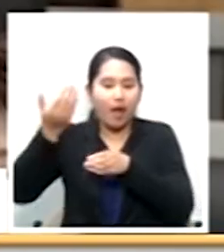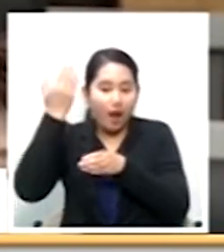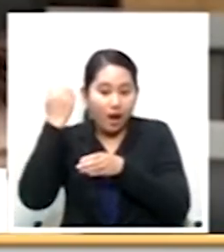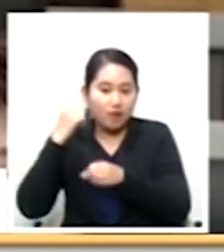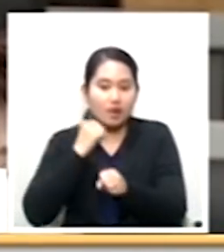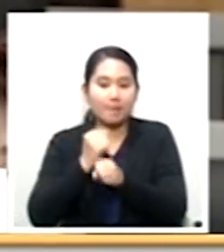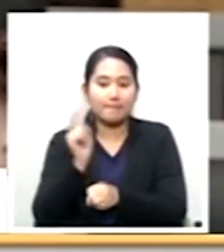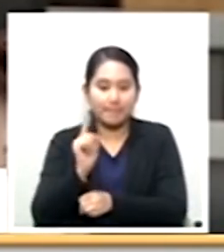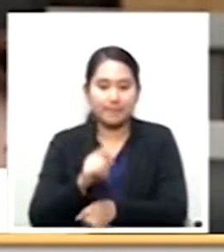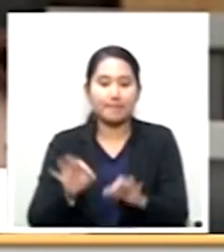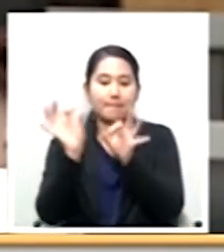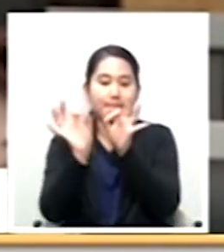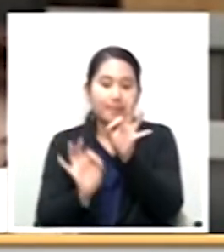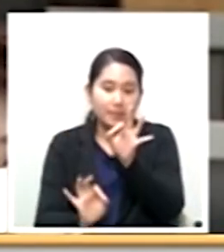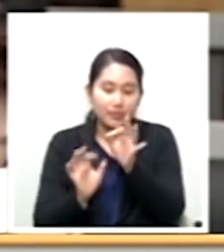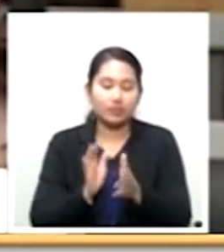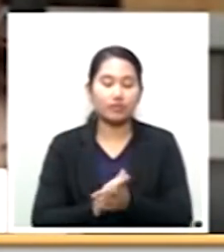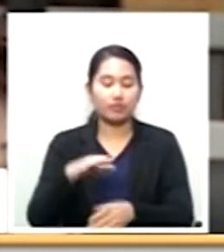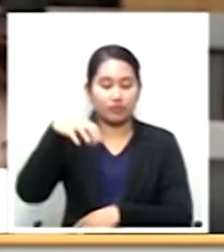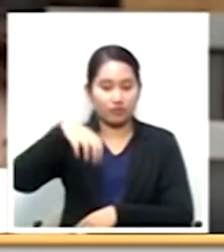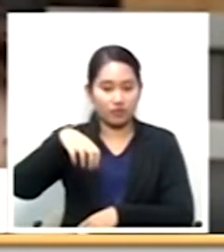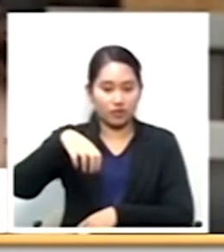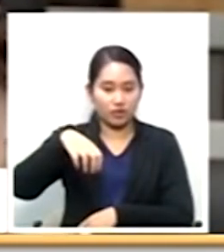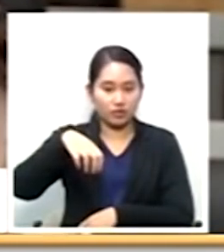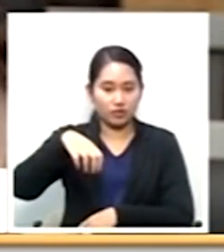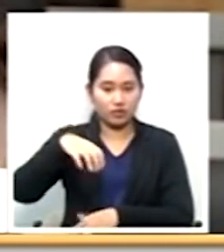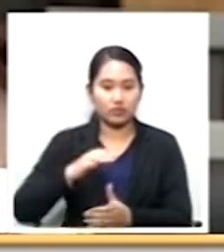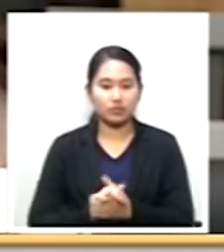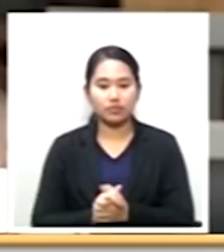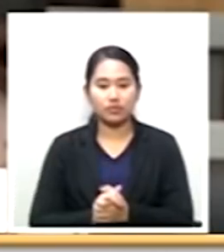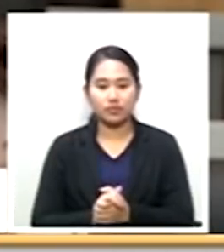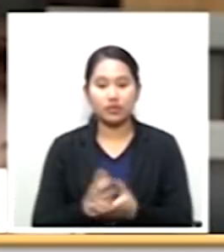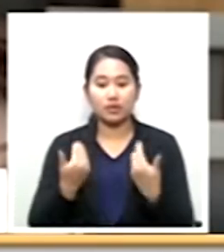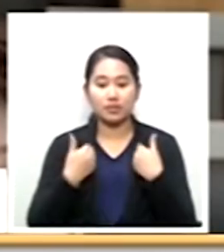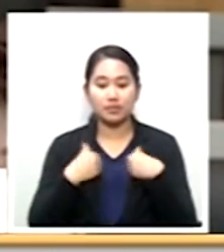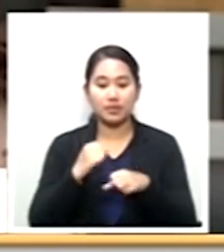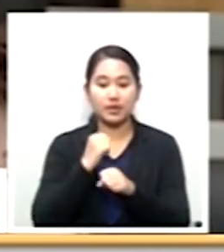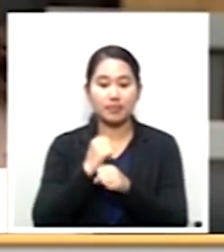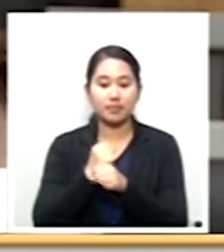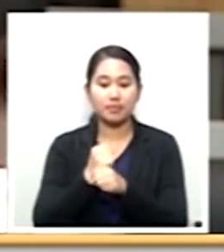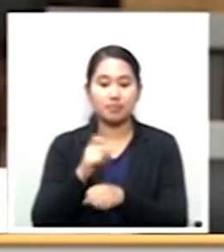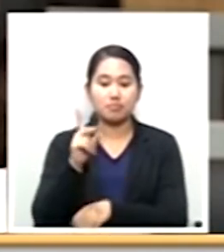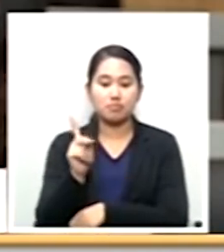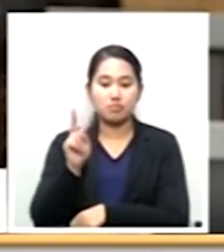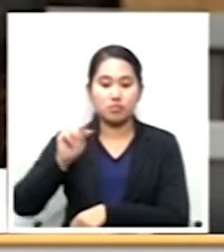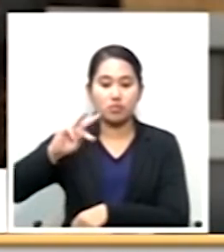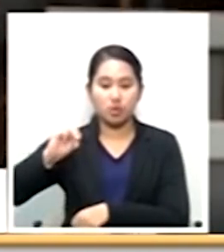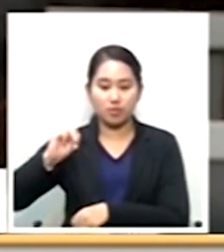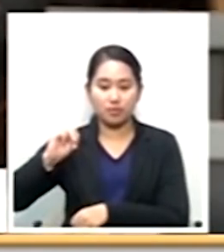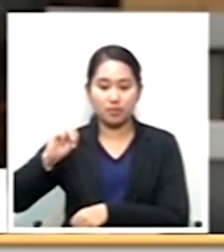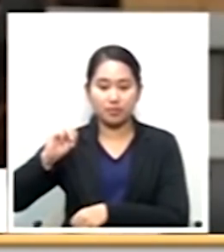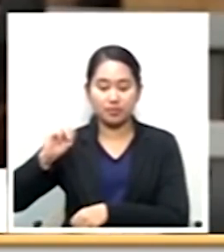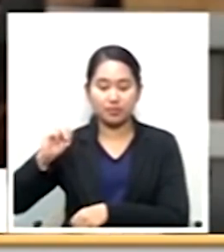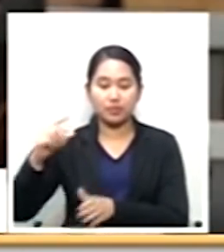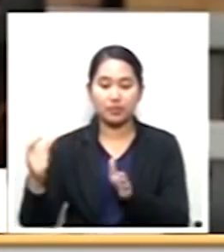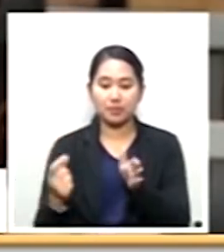ถวายความปลอดภัยรักษาพระองค์กลายเป็นนิติบุคคลมีสถานะเป็นกรมสังกัดกระทรวงกลาโหม